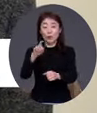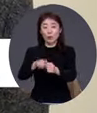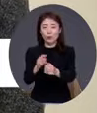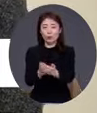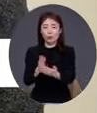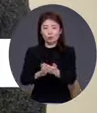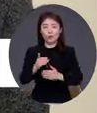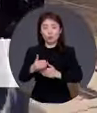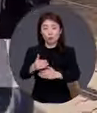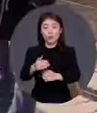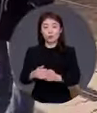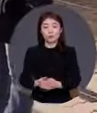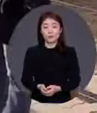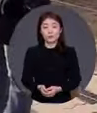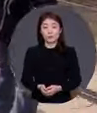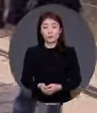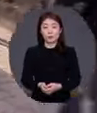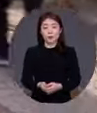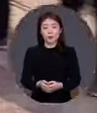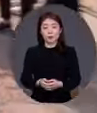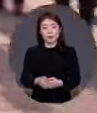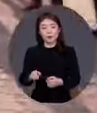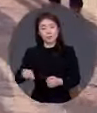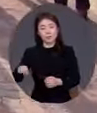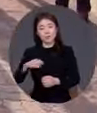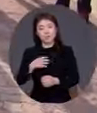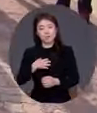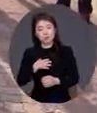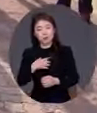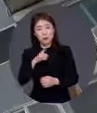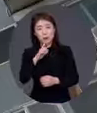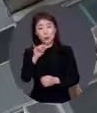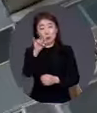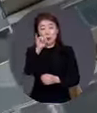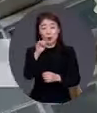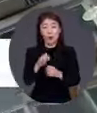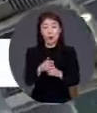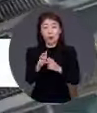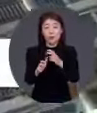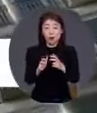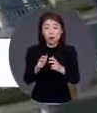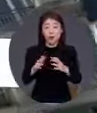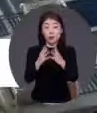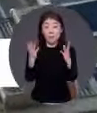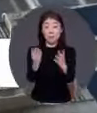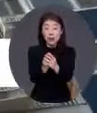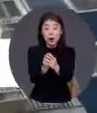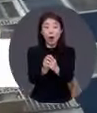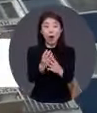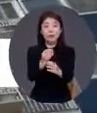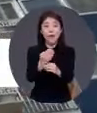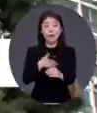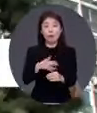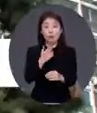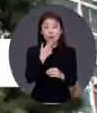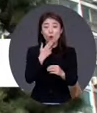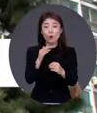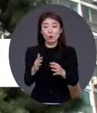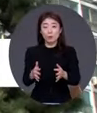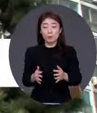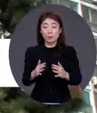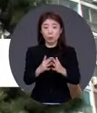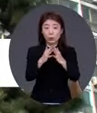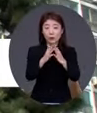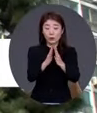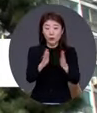인구 대리만족을 하게 됐습니다 우려의 목소리도 적지 않습니다 석 기간이 불명확한 데다 공사가 시작되면 이주를